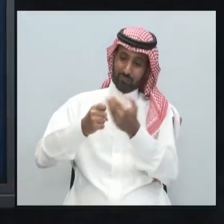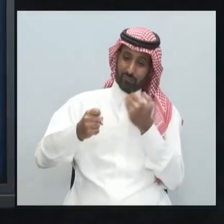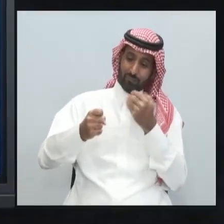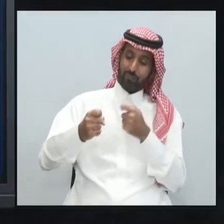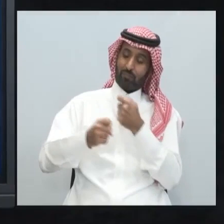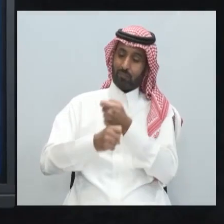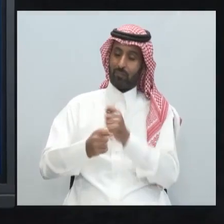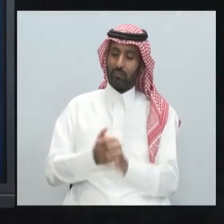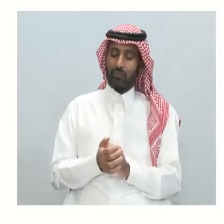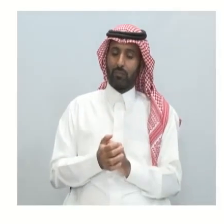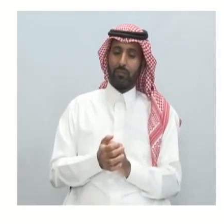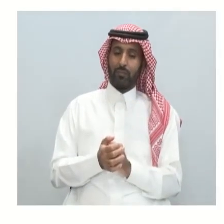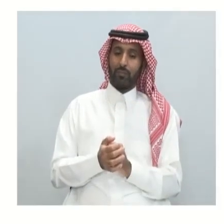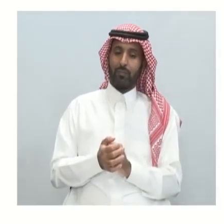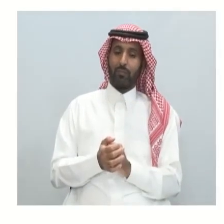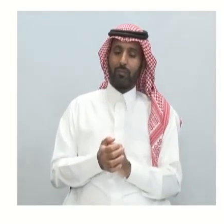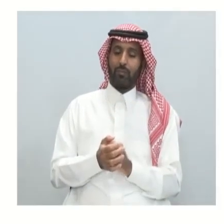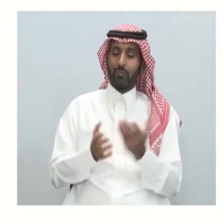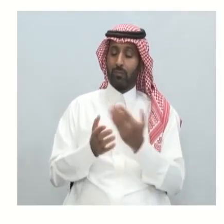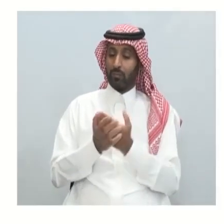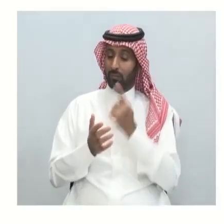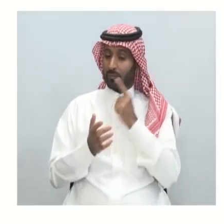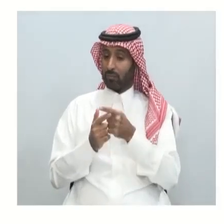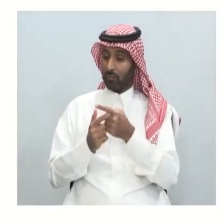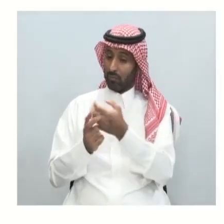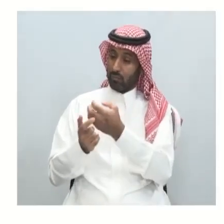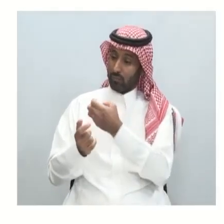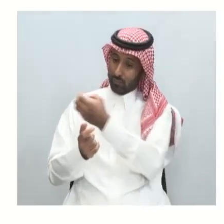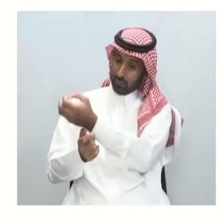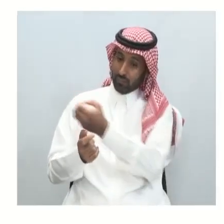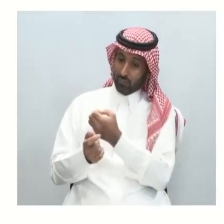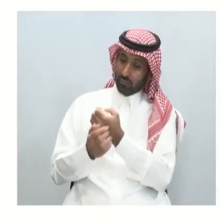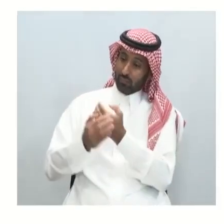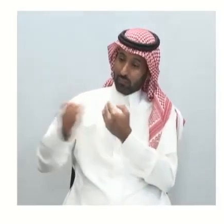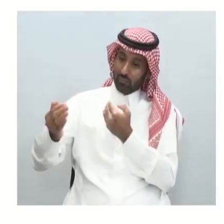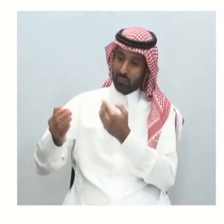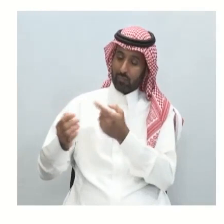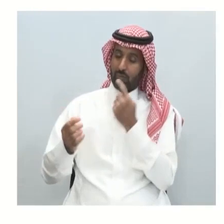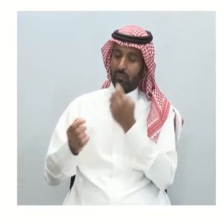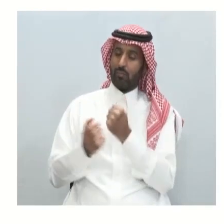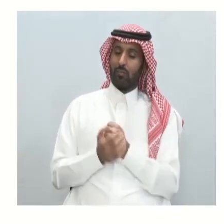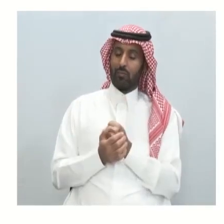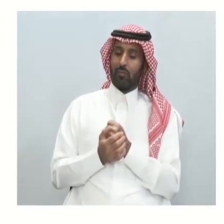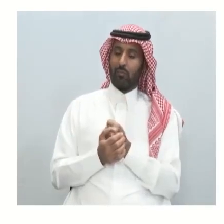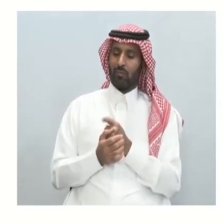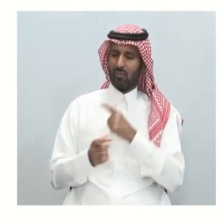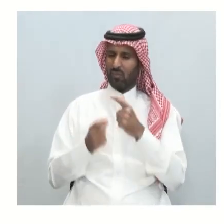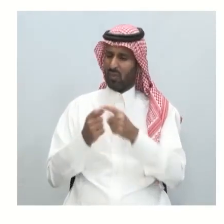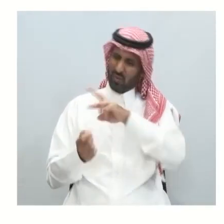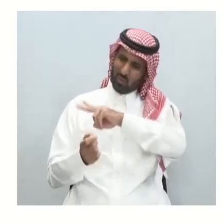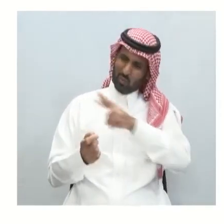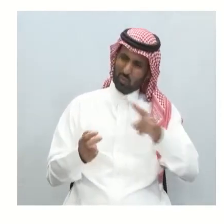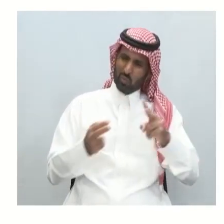بالقوه نفسها حيث تنجذب نحو احدى الذرات اكثر مما يتولد عنه